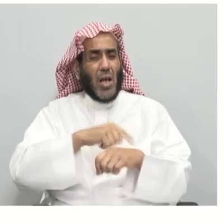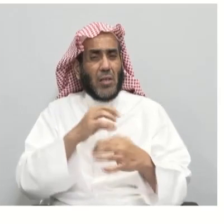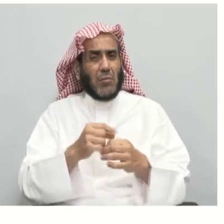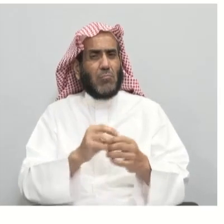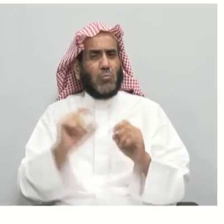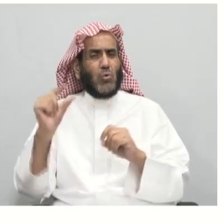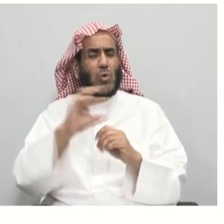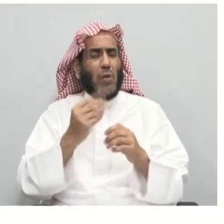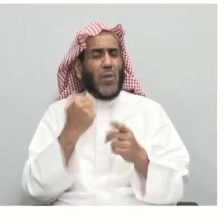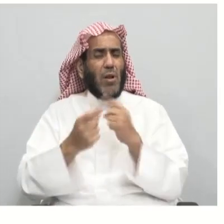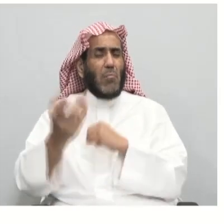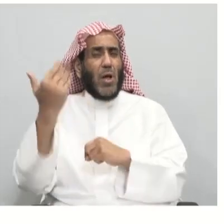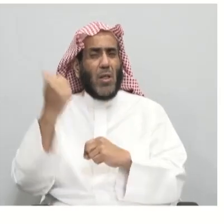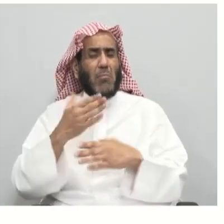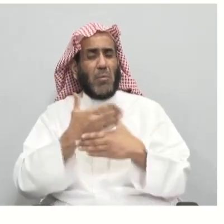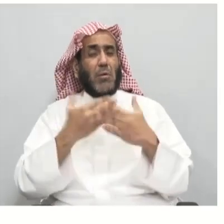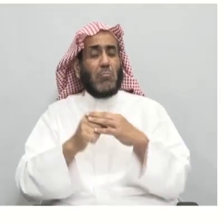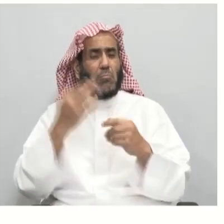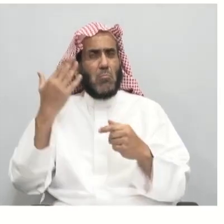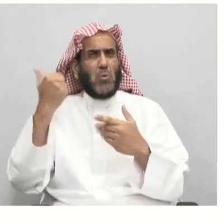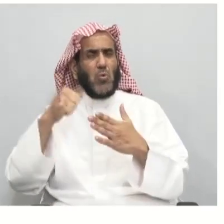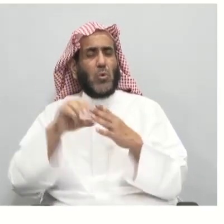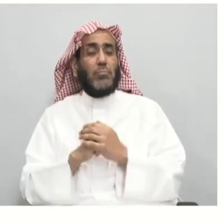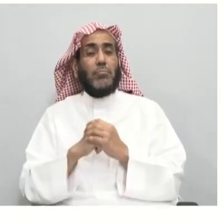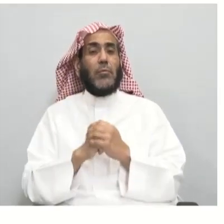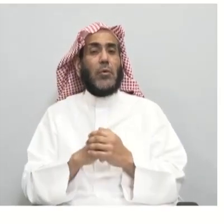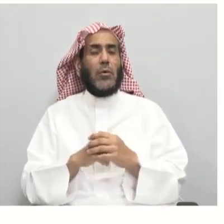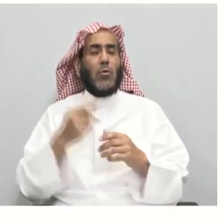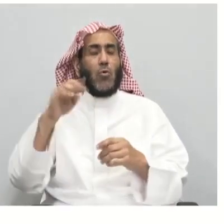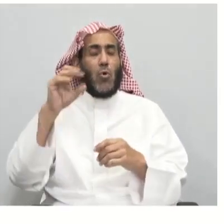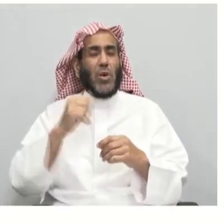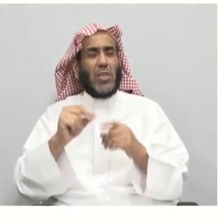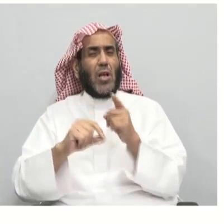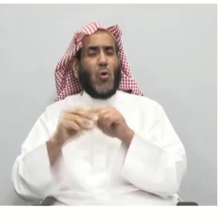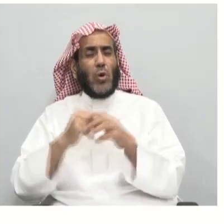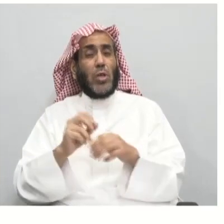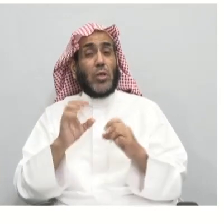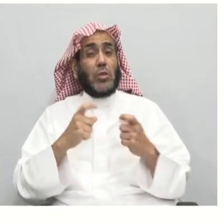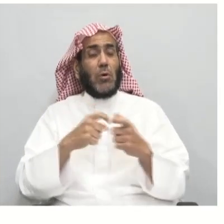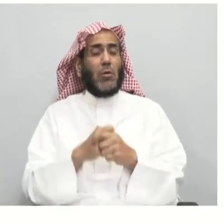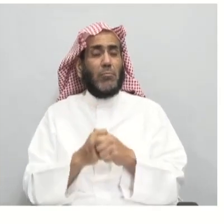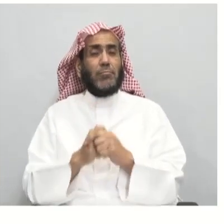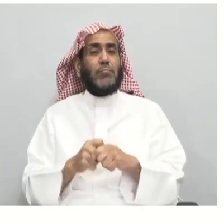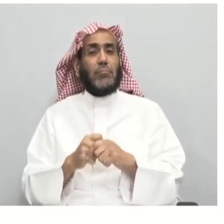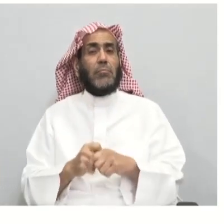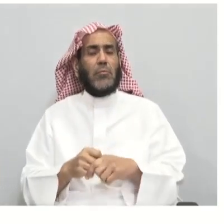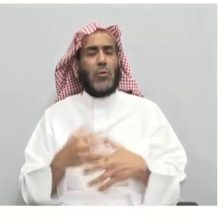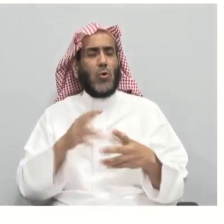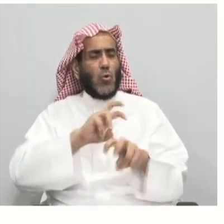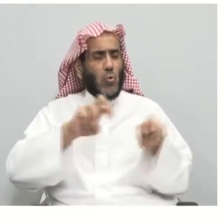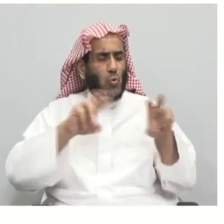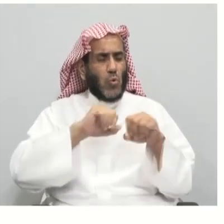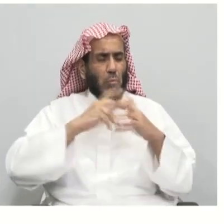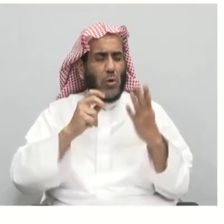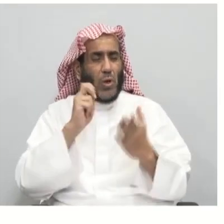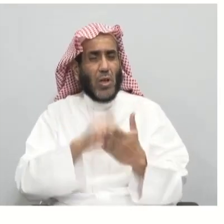بصيغه الماضي المبني للمجهول عقد اجتماع استقصاء جميع